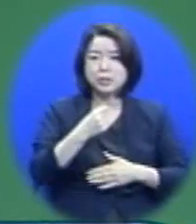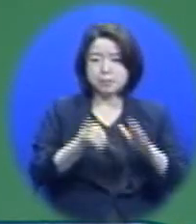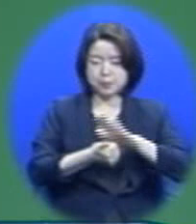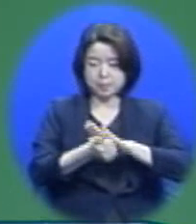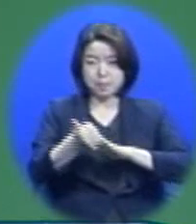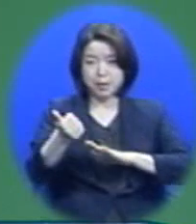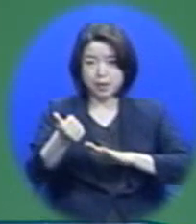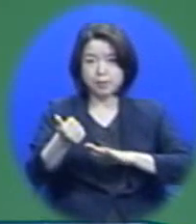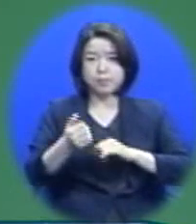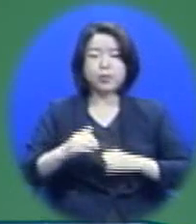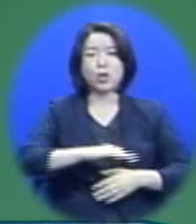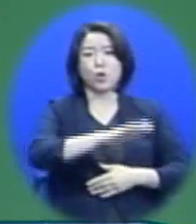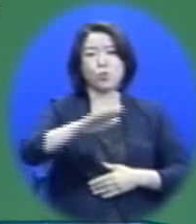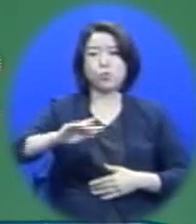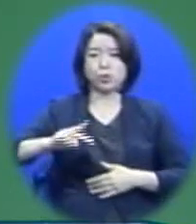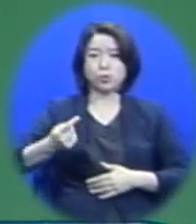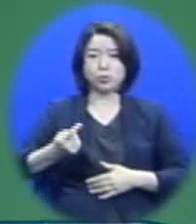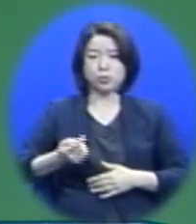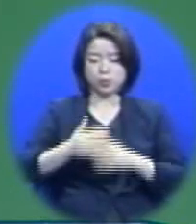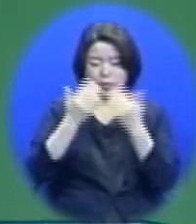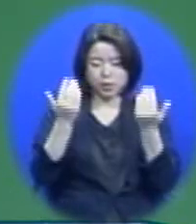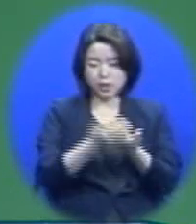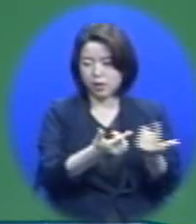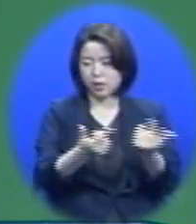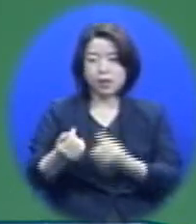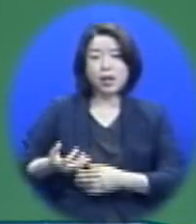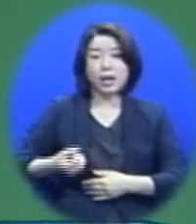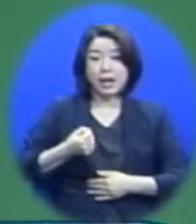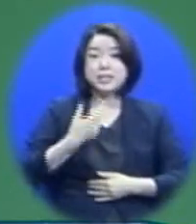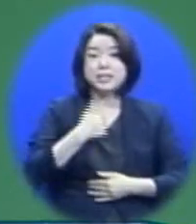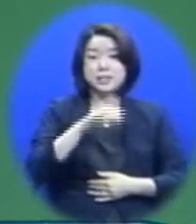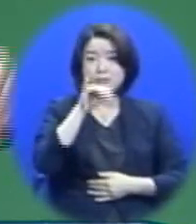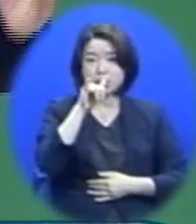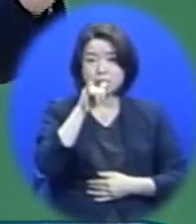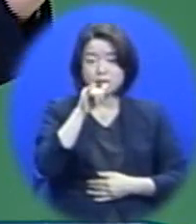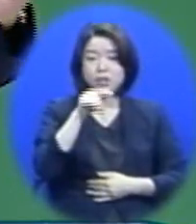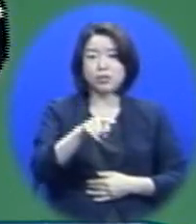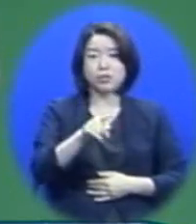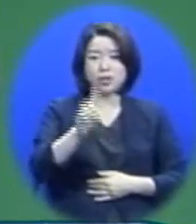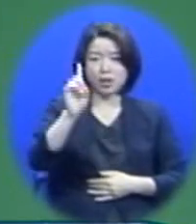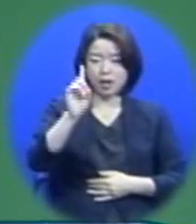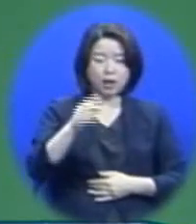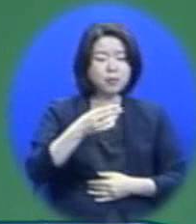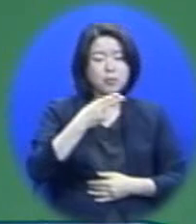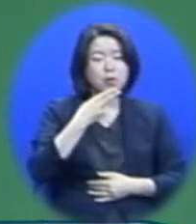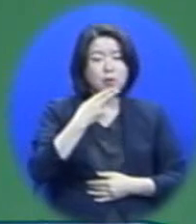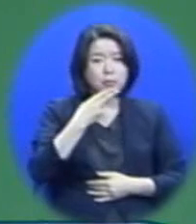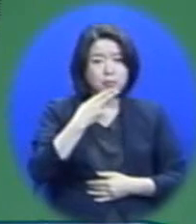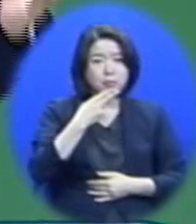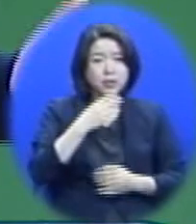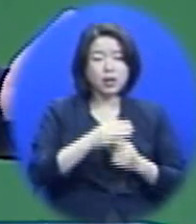열망을 우리도 다 가졌던 적이 있잖아요. 그런 게 아무것도, 그런 생각